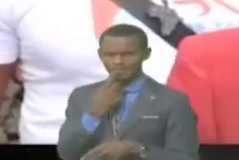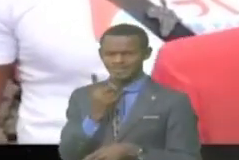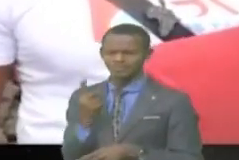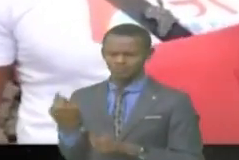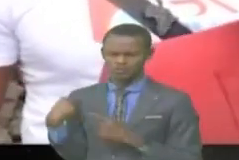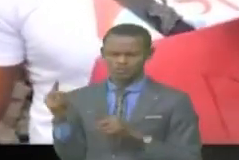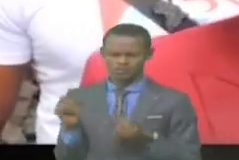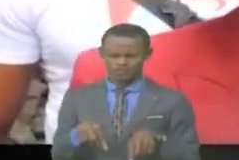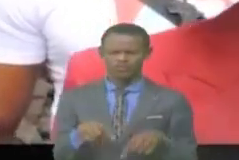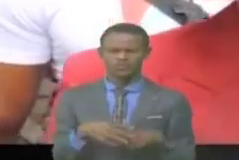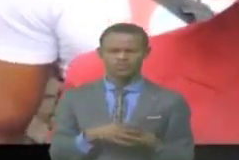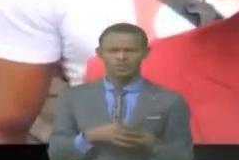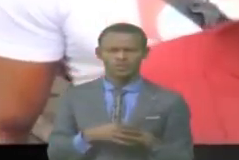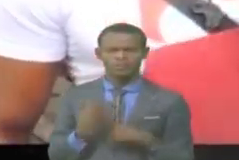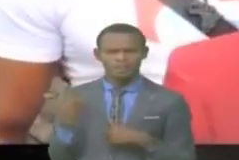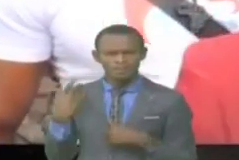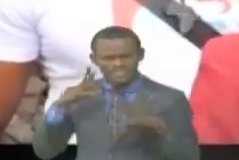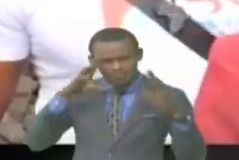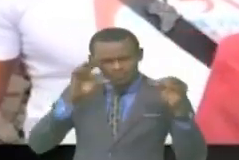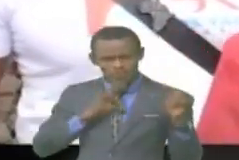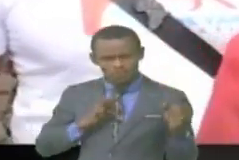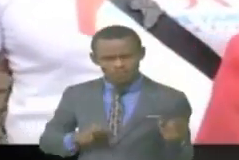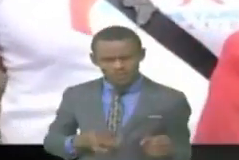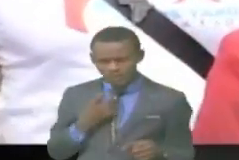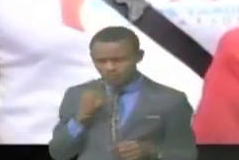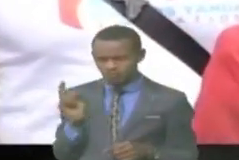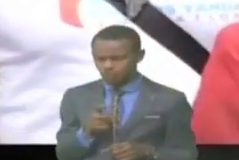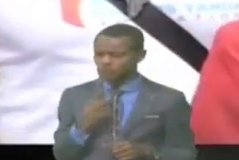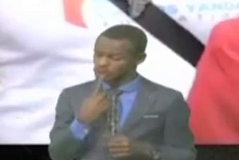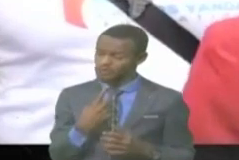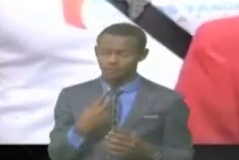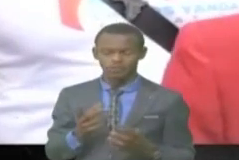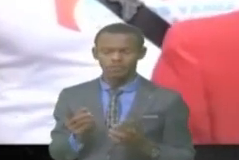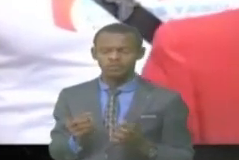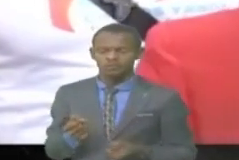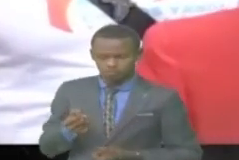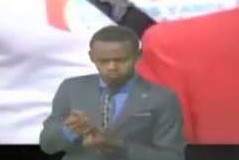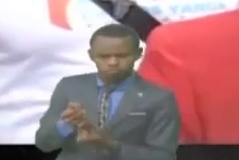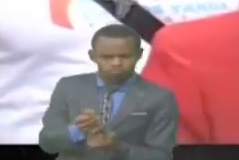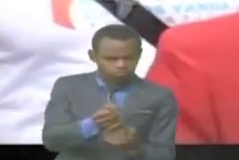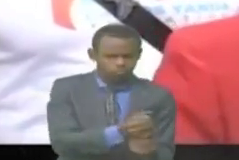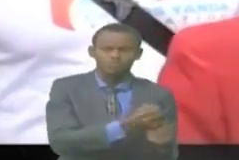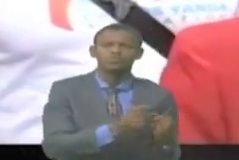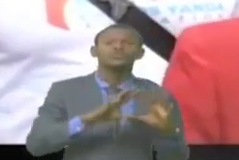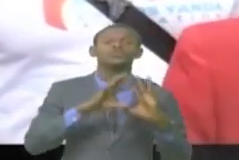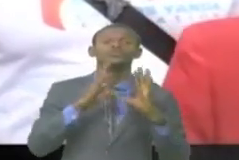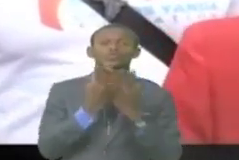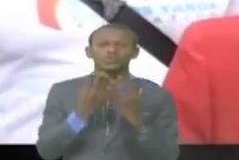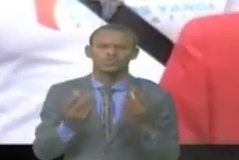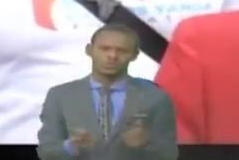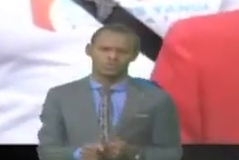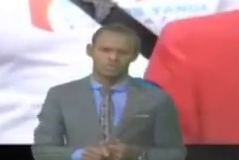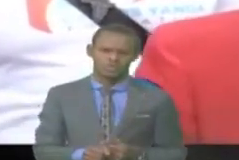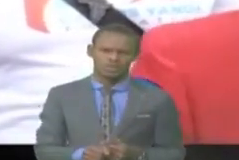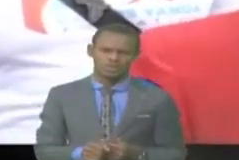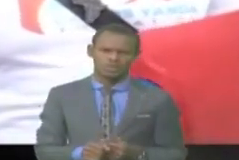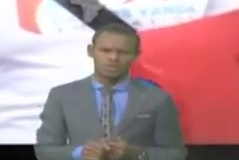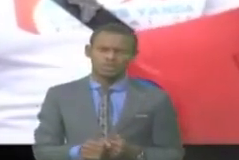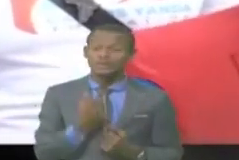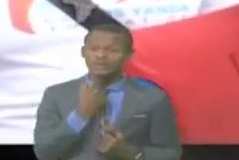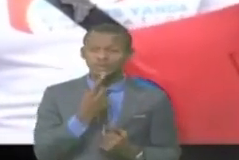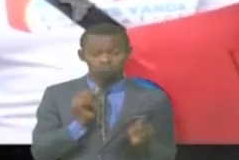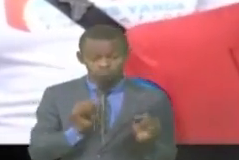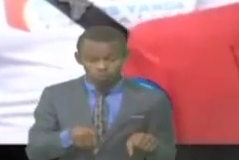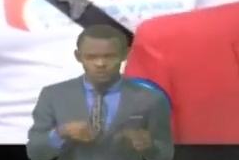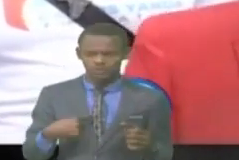qui nous avait déjà dit, quand il nous a rappelé de la diaspora, que tout ce que vous avez à voir dans le business